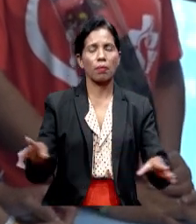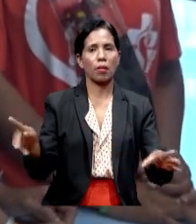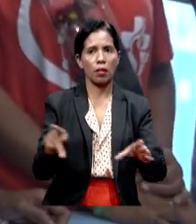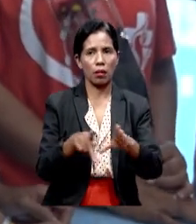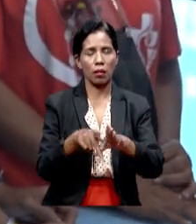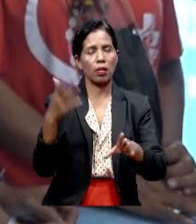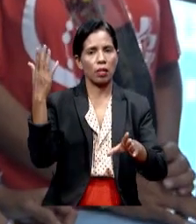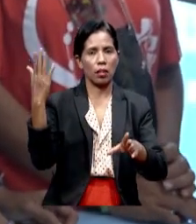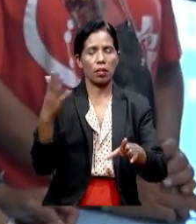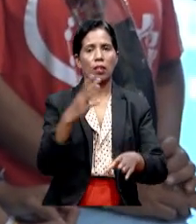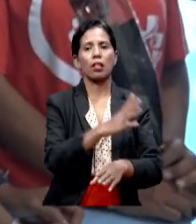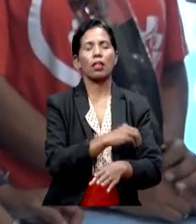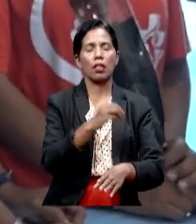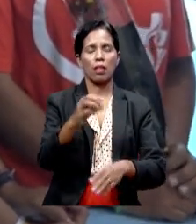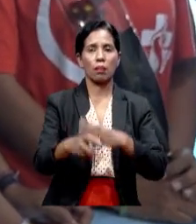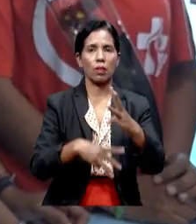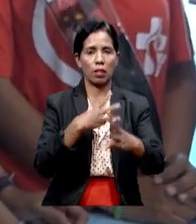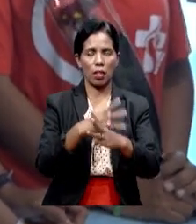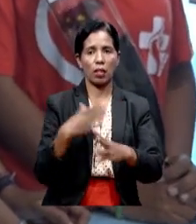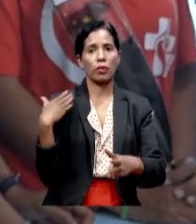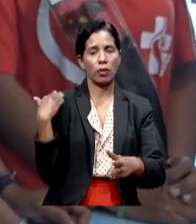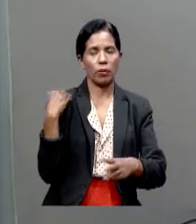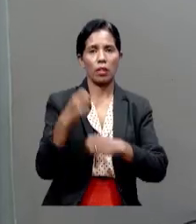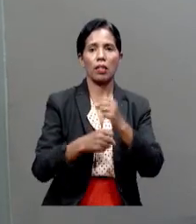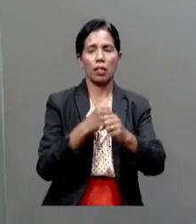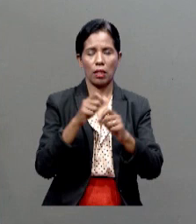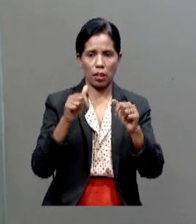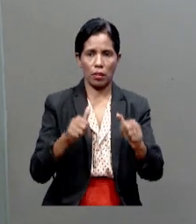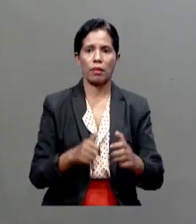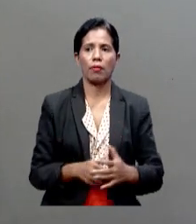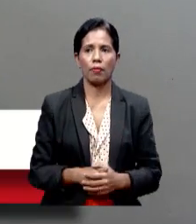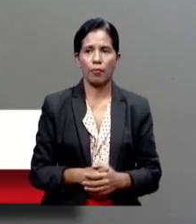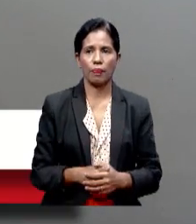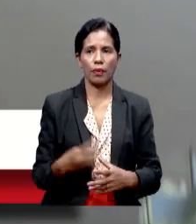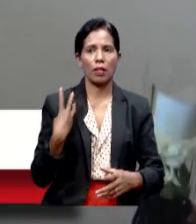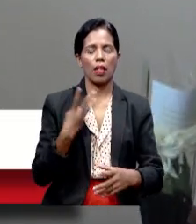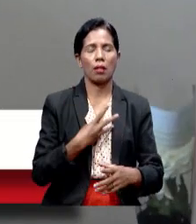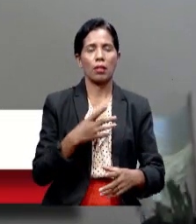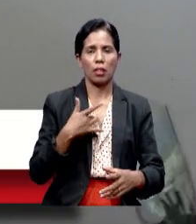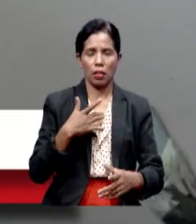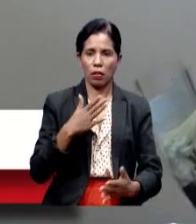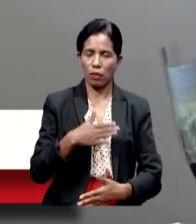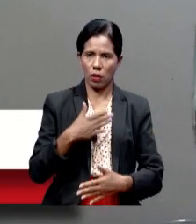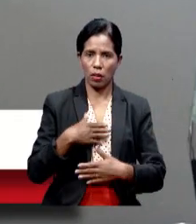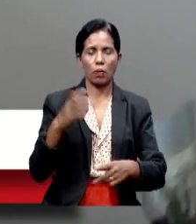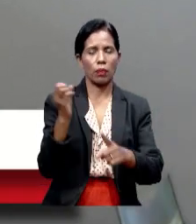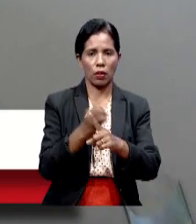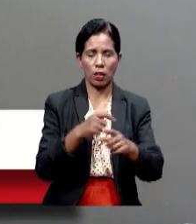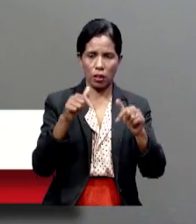ia Jornada Mundial Tinane. Ami sinti kata gio si atividade Jornada Mundial Juventude Idane